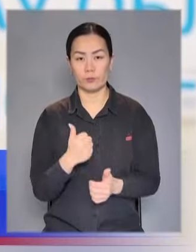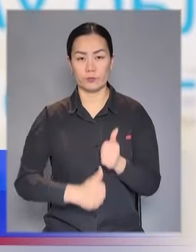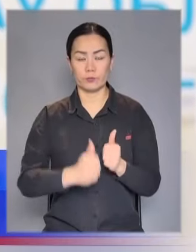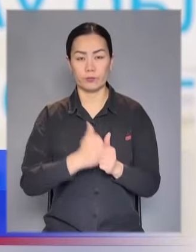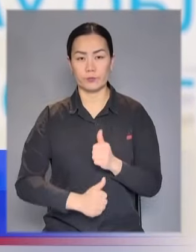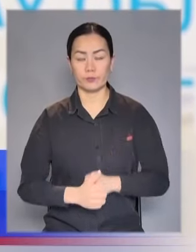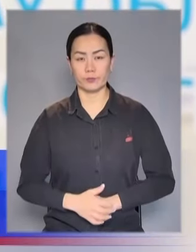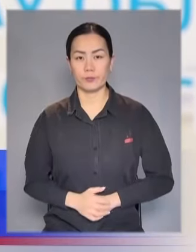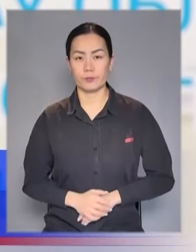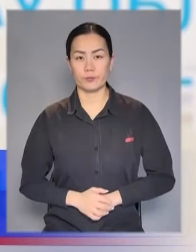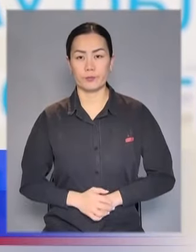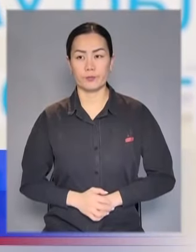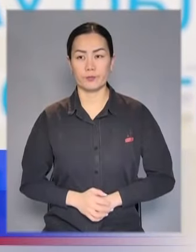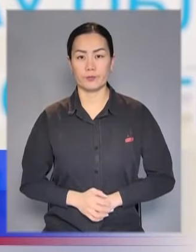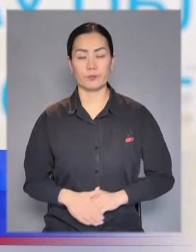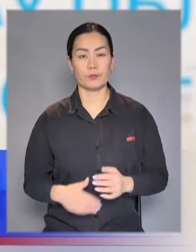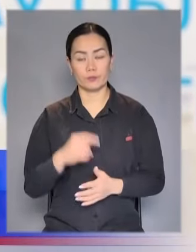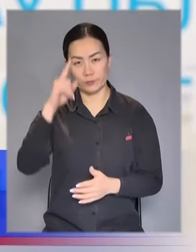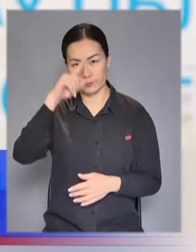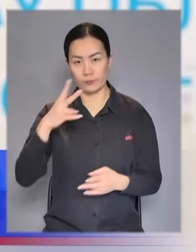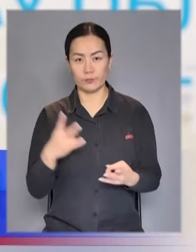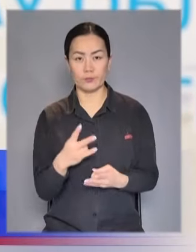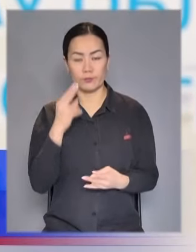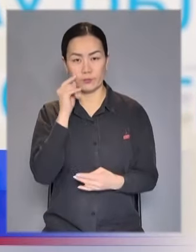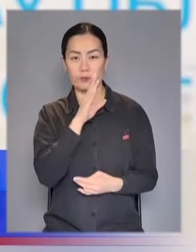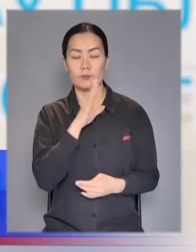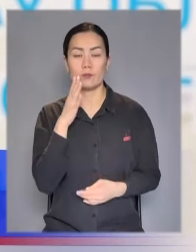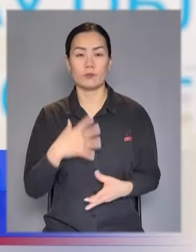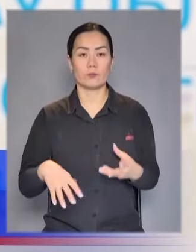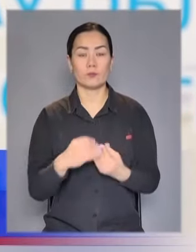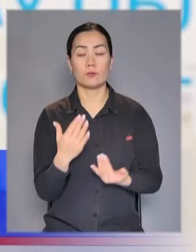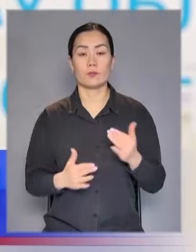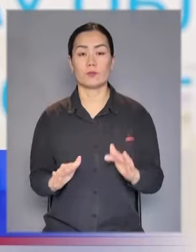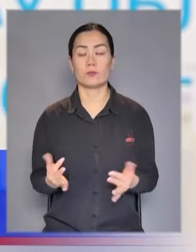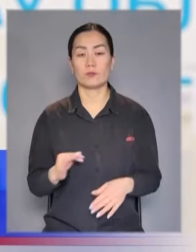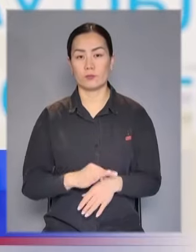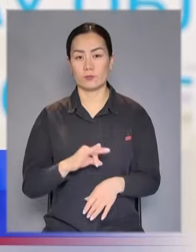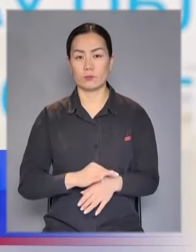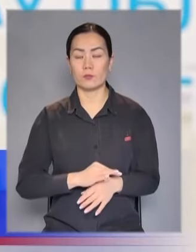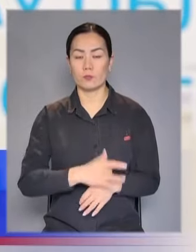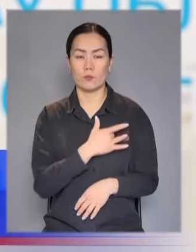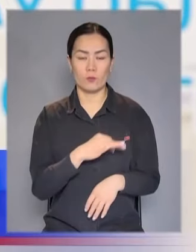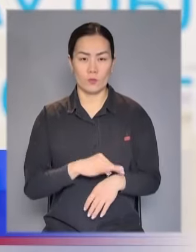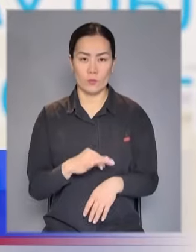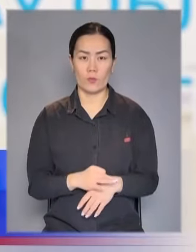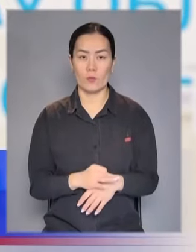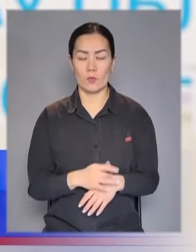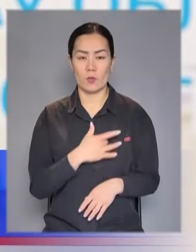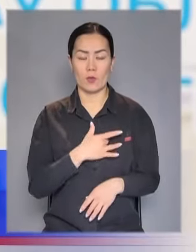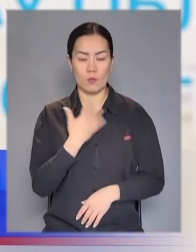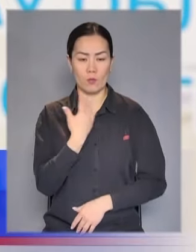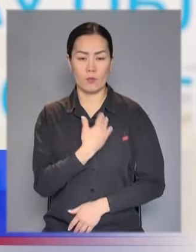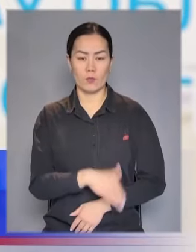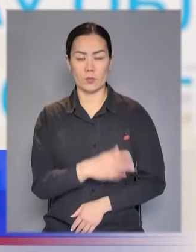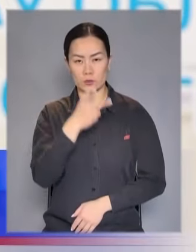каждый из людей должен знать, и мужчина, и женщина. Если у вас появились жгучие боли в области сердца, с